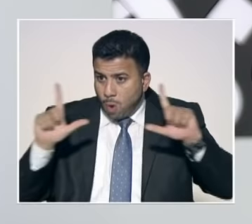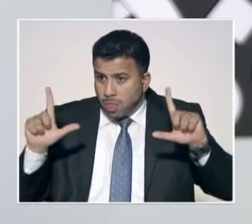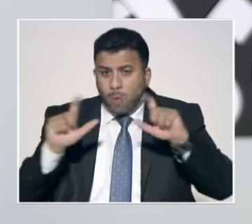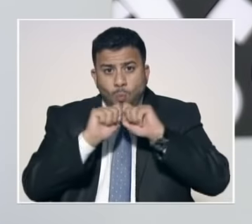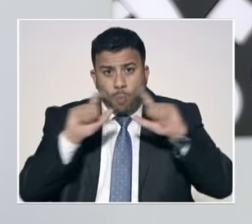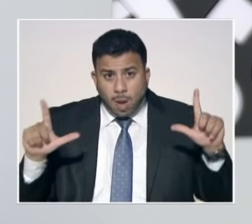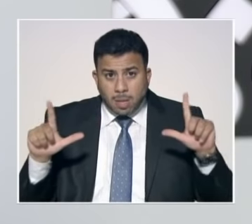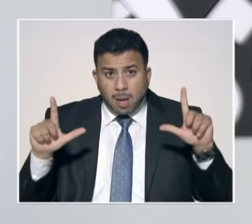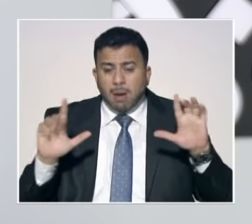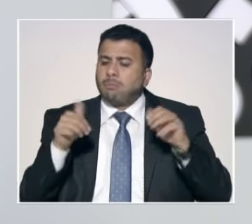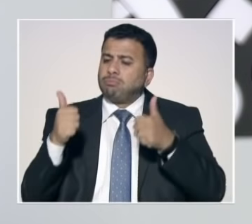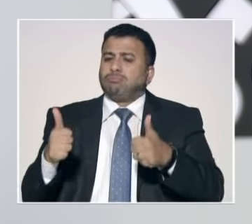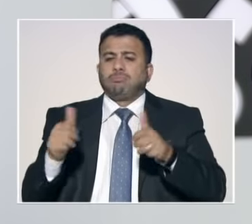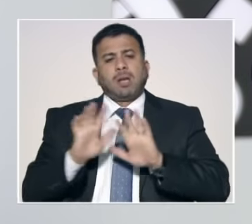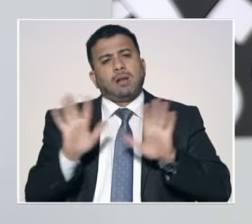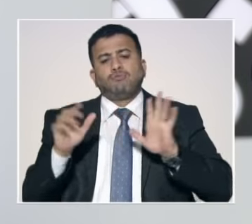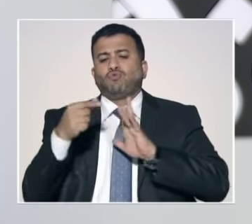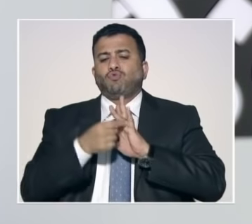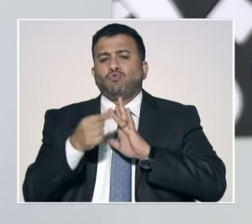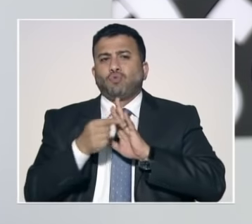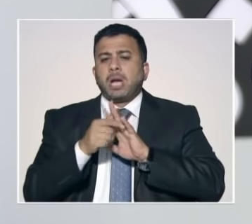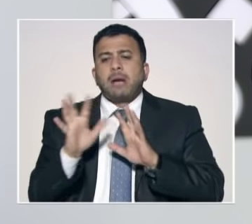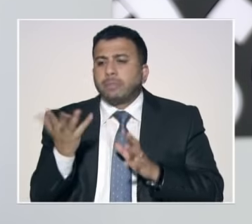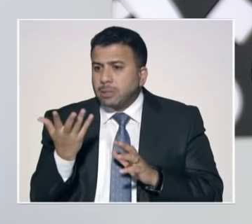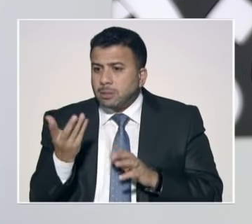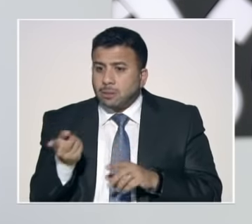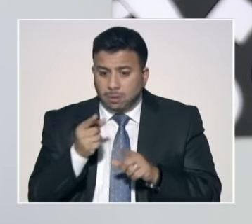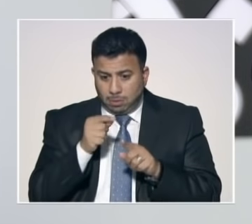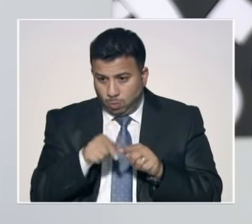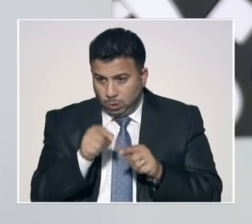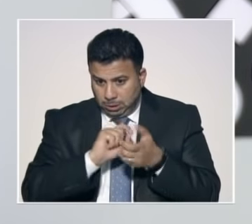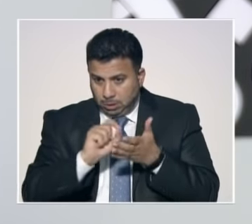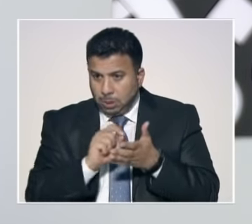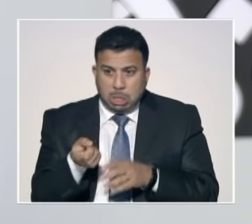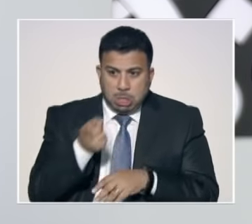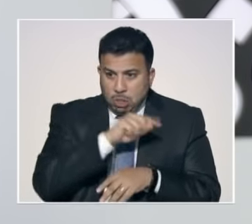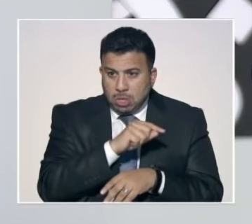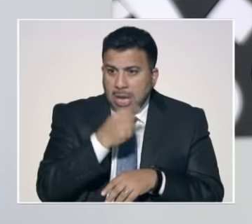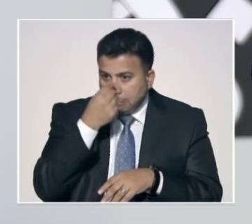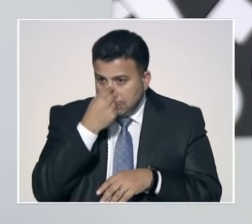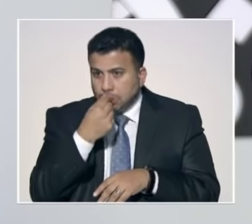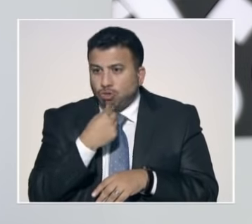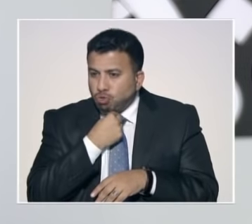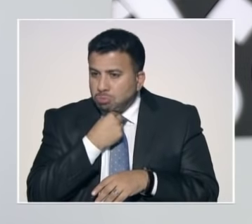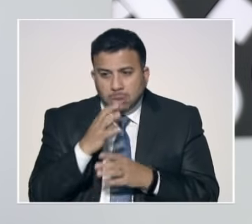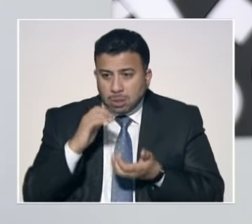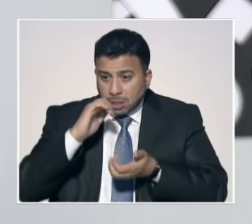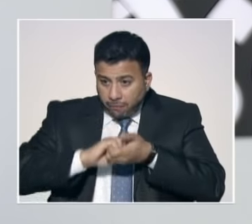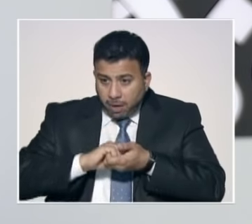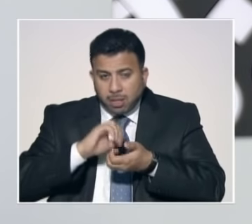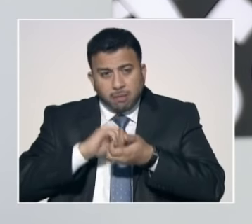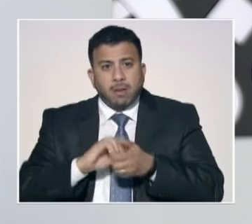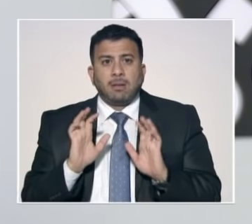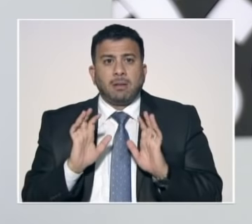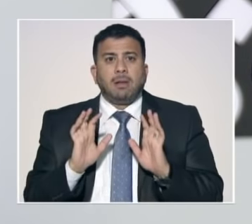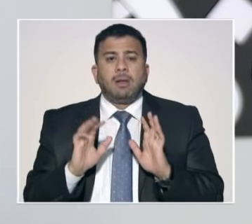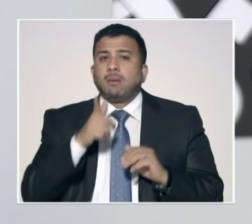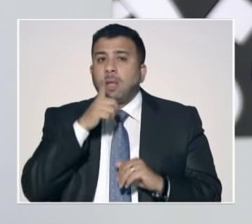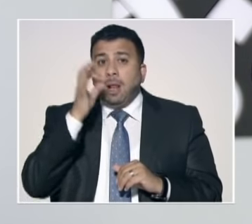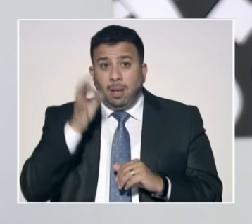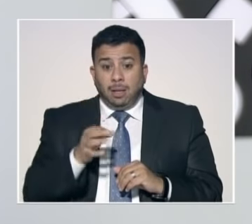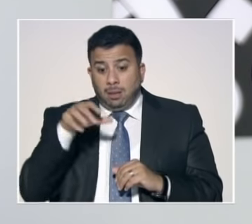ما يعني ما ذكر المهر في العقد، مع أن الآن جميع الدول من خلال المأذون الشرعي يكتبون